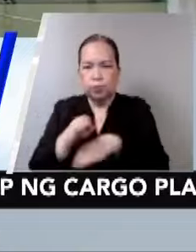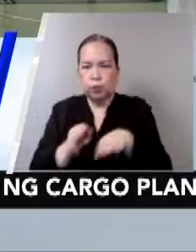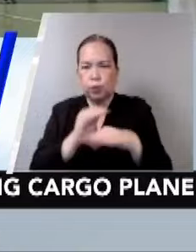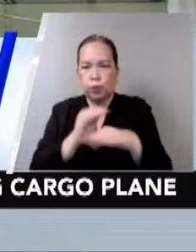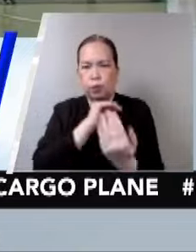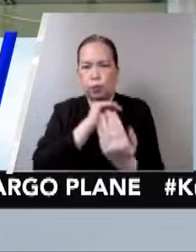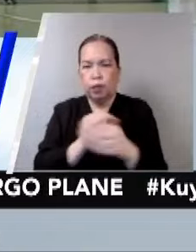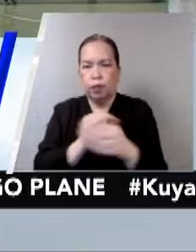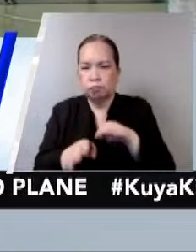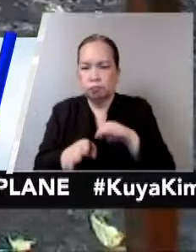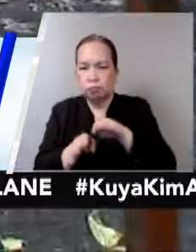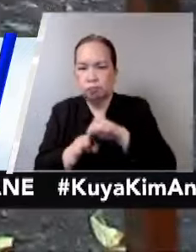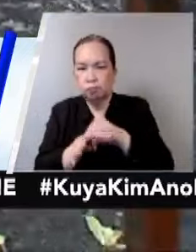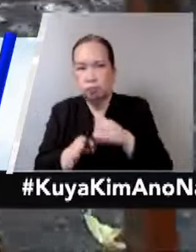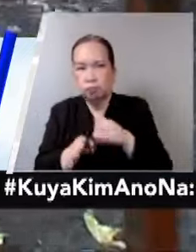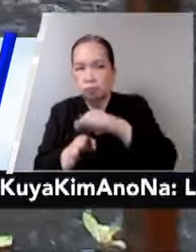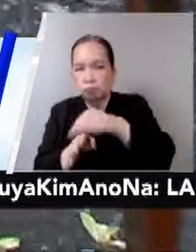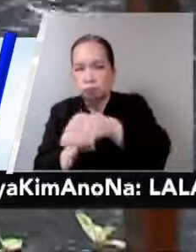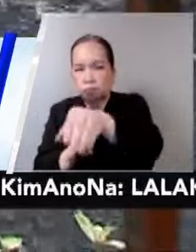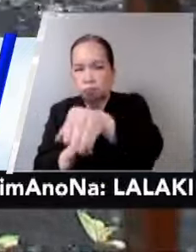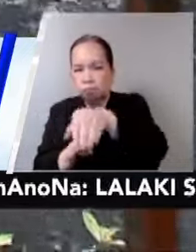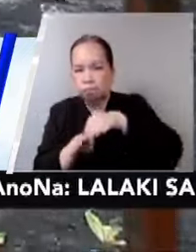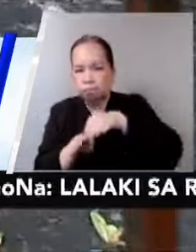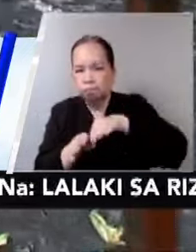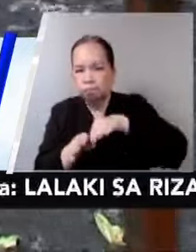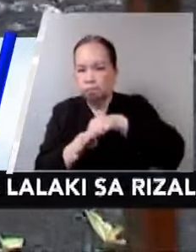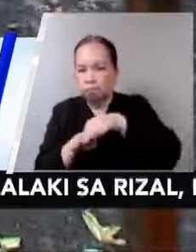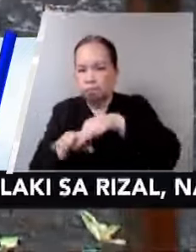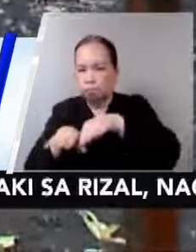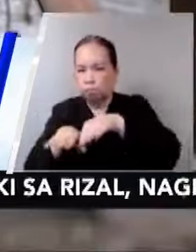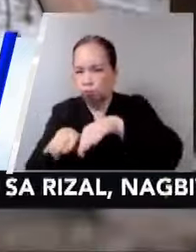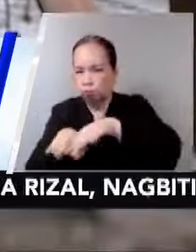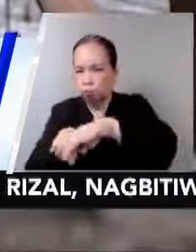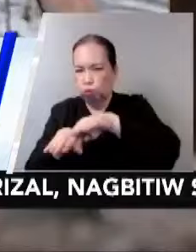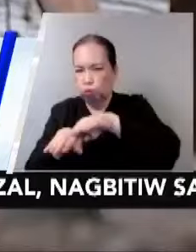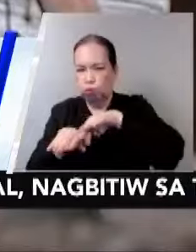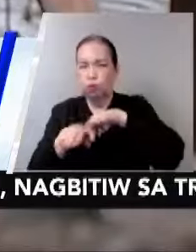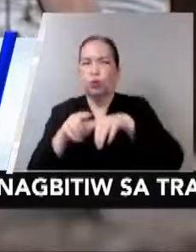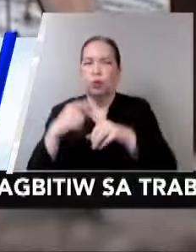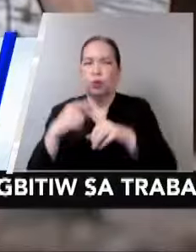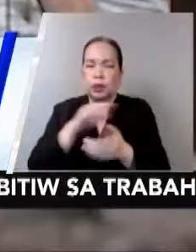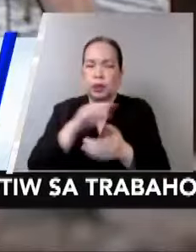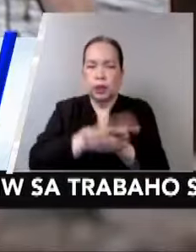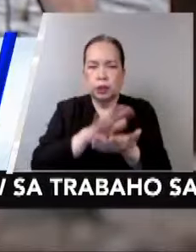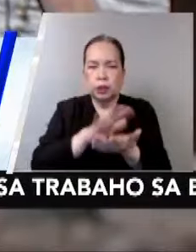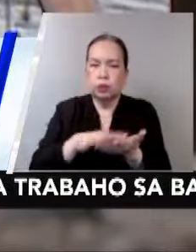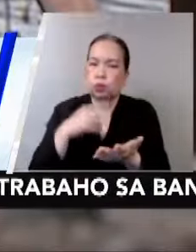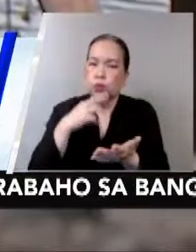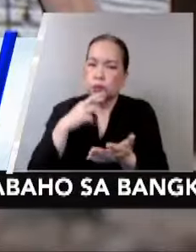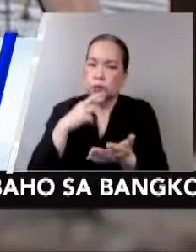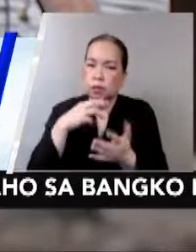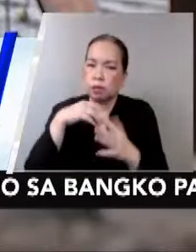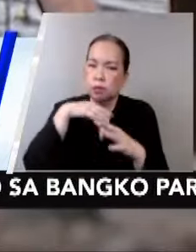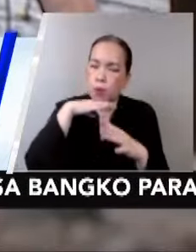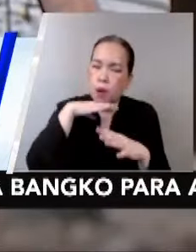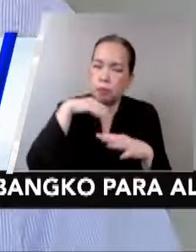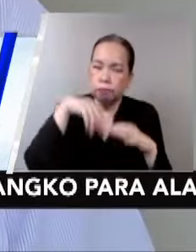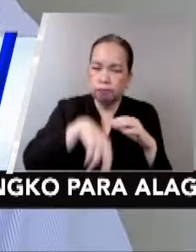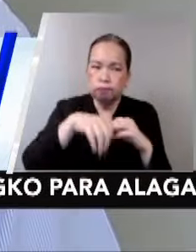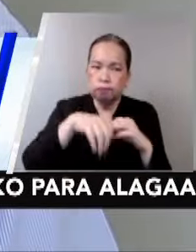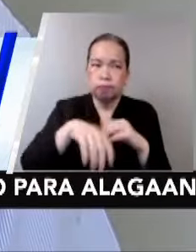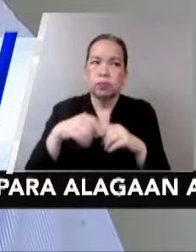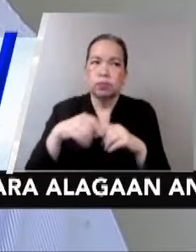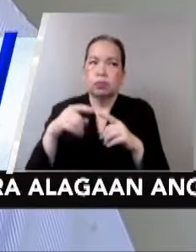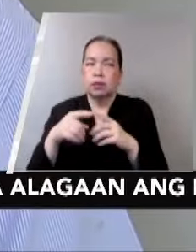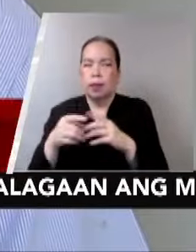tuloy na paggawa, pagsasaayos at paglilinis ng mga drainage at water pumps, lalo sa mga mabababang lugar.